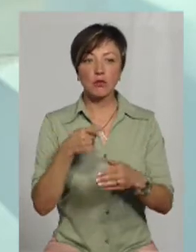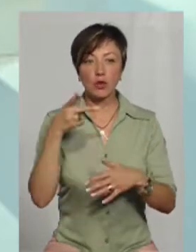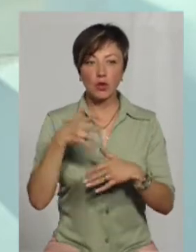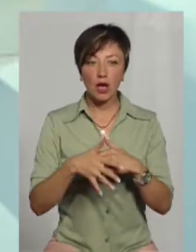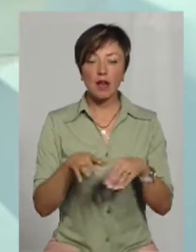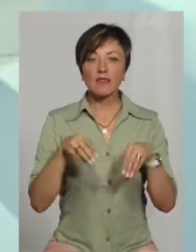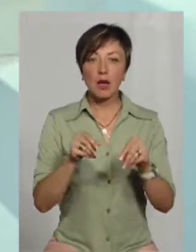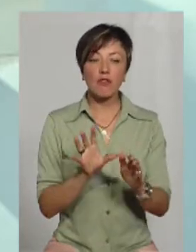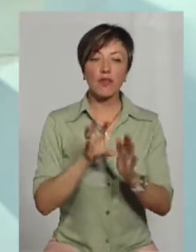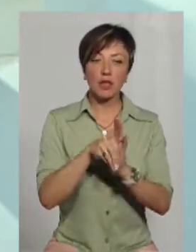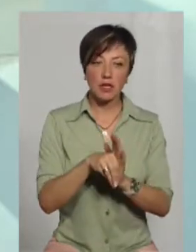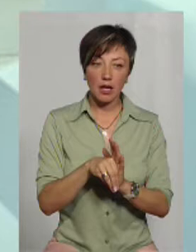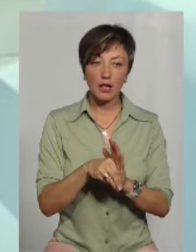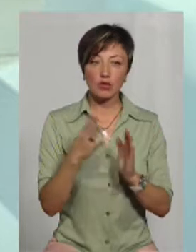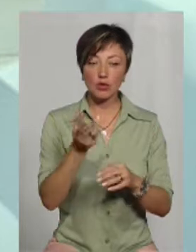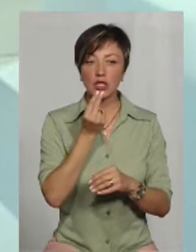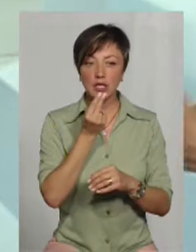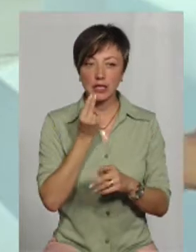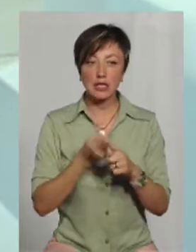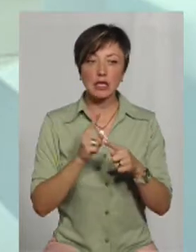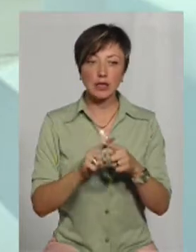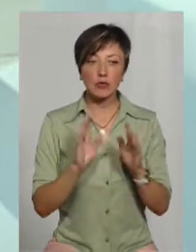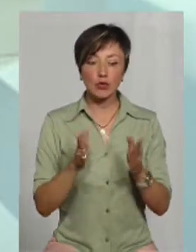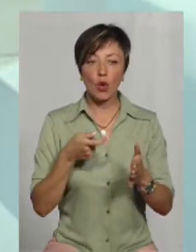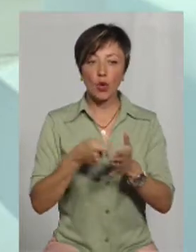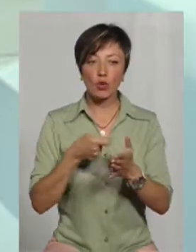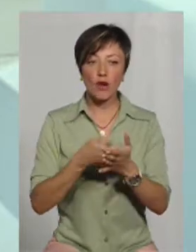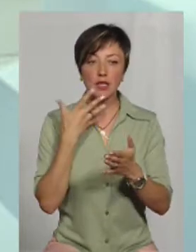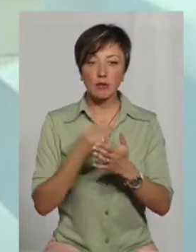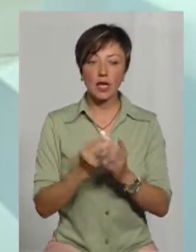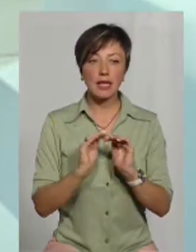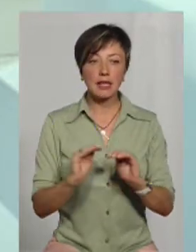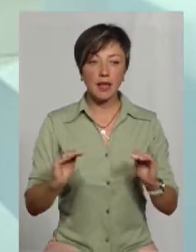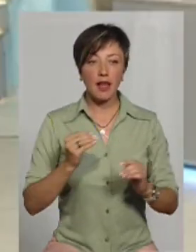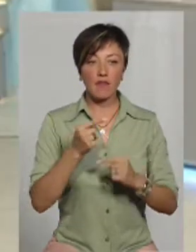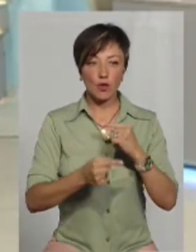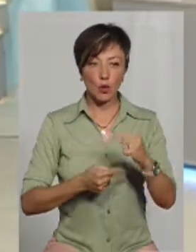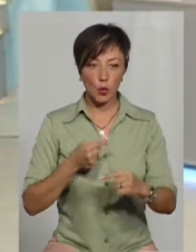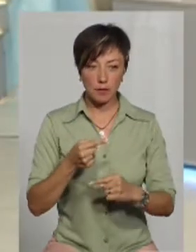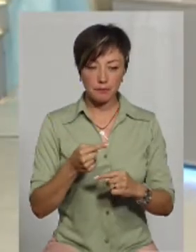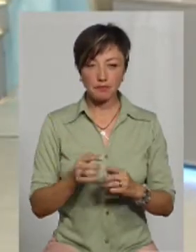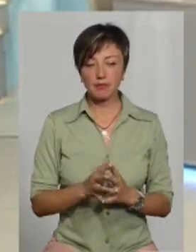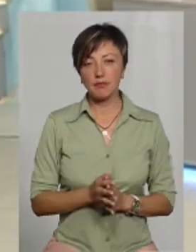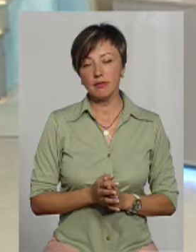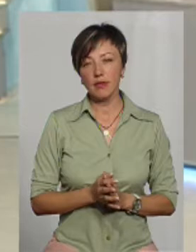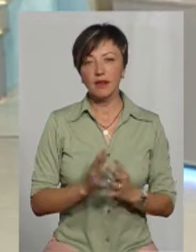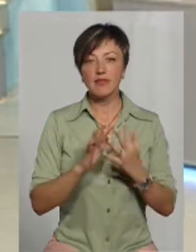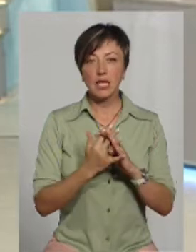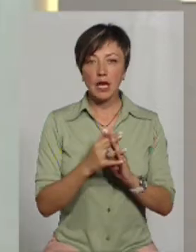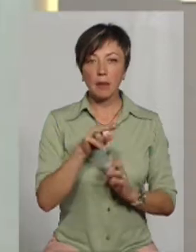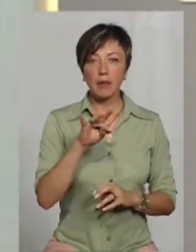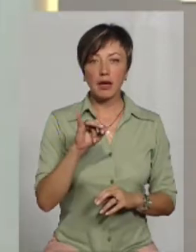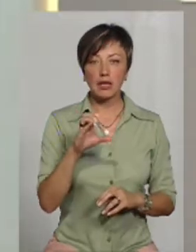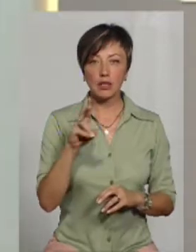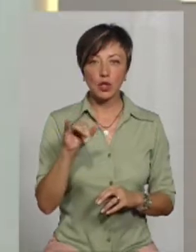ти туди в землю вкладаєш, то ти будеш їсти, тим вже будеш і годувати своїх дітей, внуків. У селі Прислуч Полонського